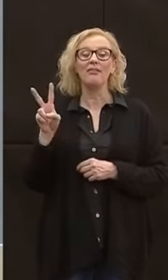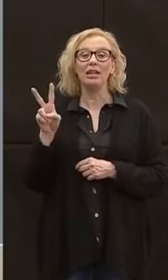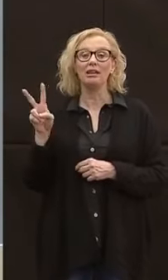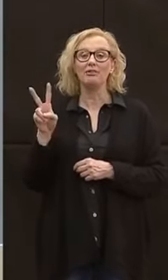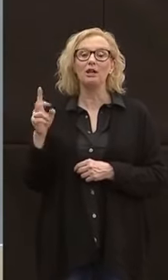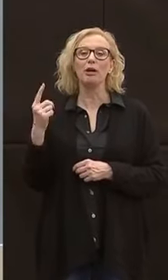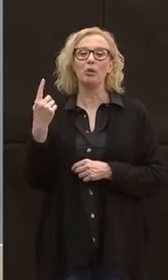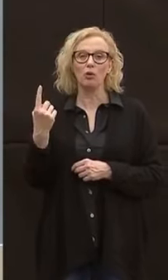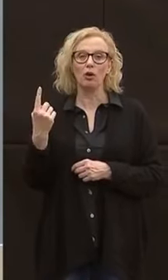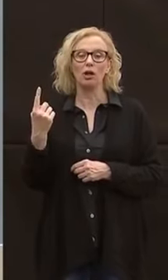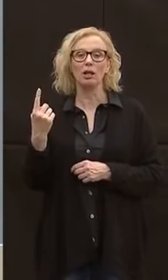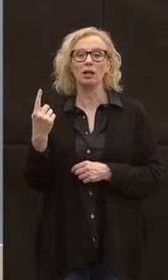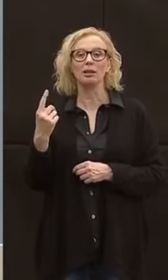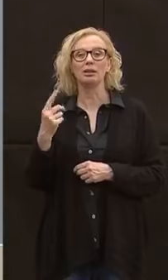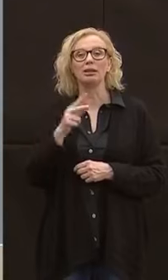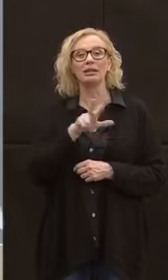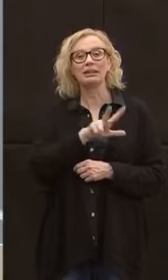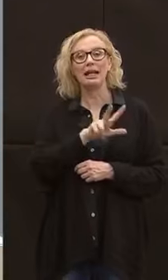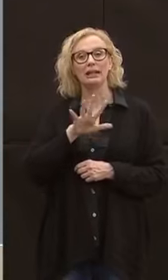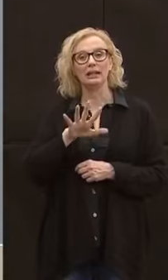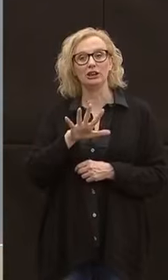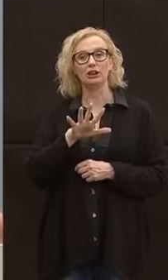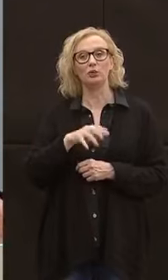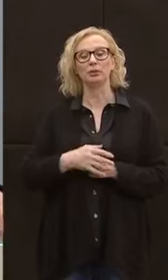di Fiemme, a un caso in più per un totale di 35